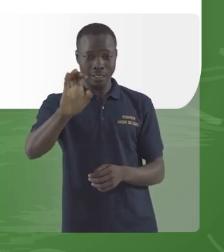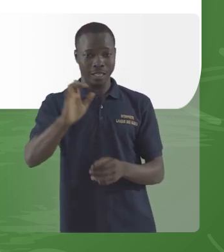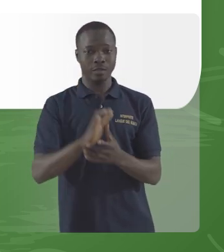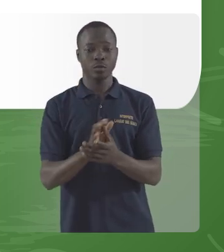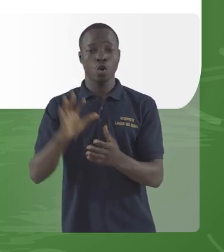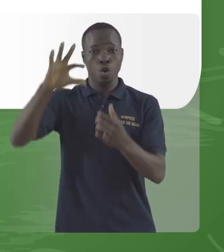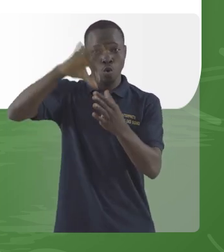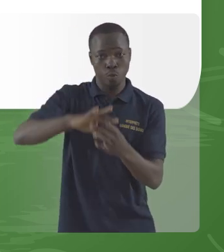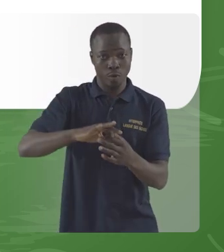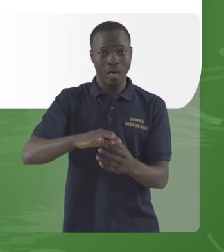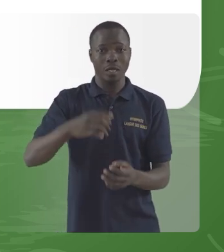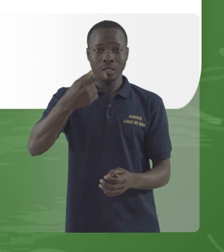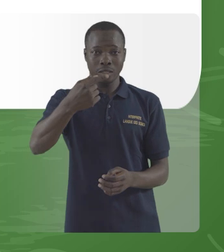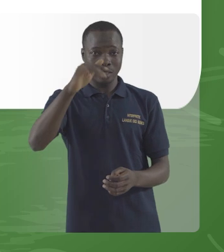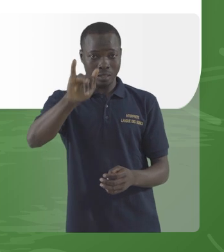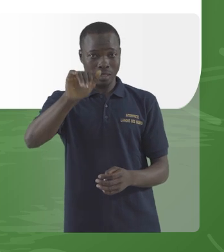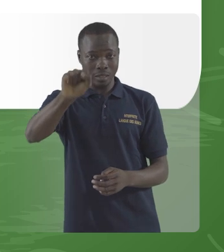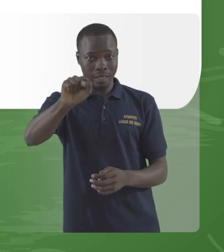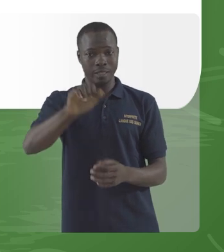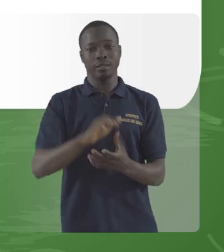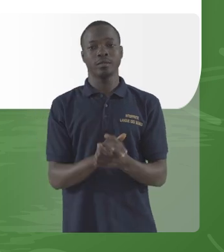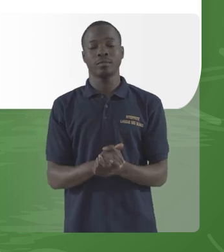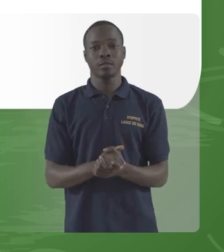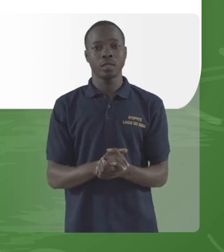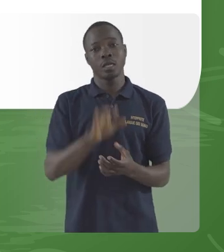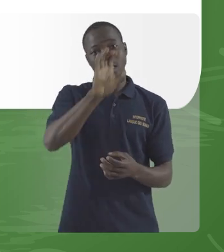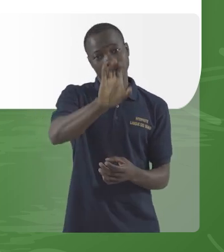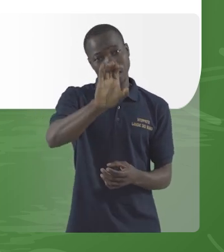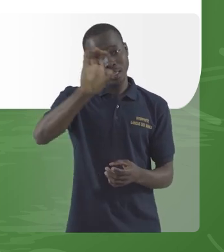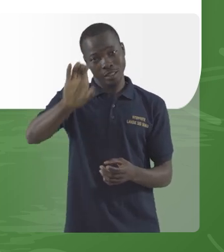UGC code pour la cystéine.